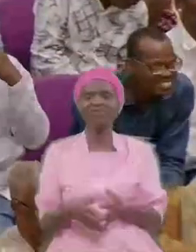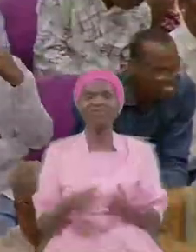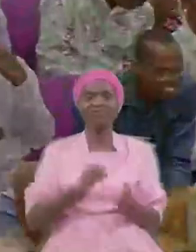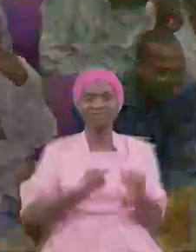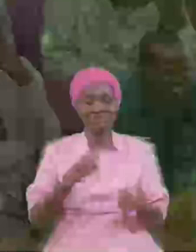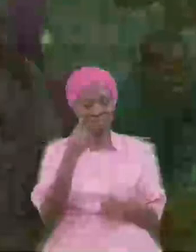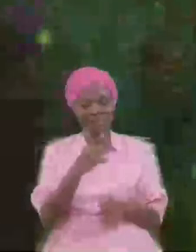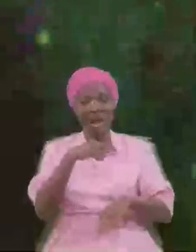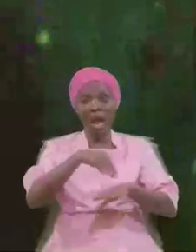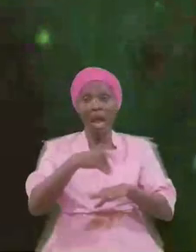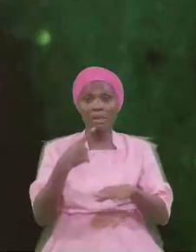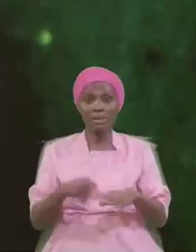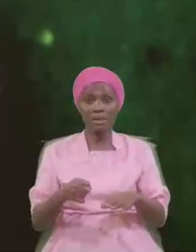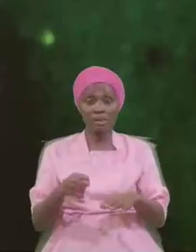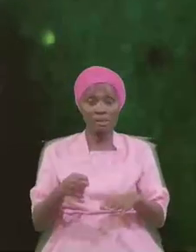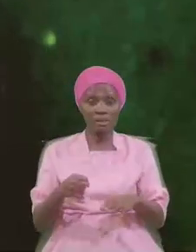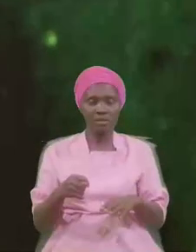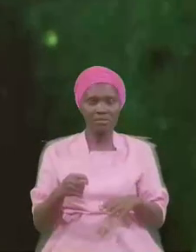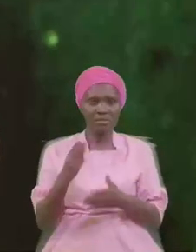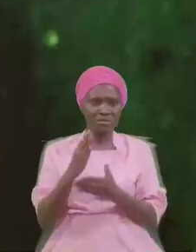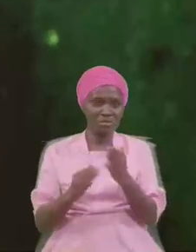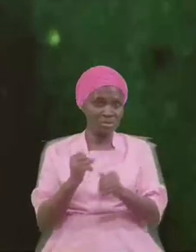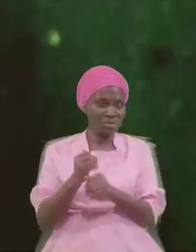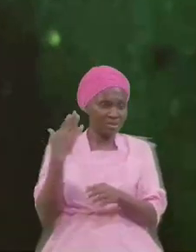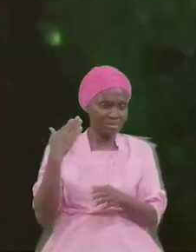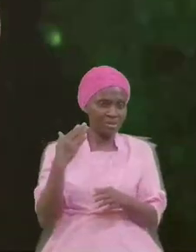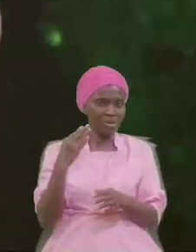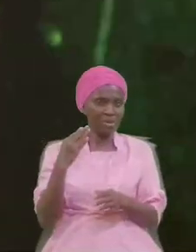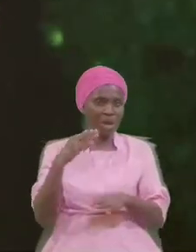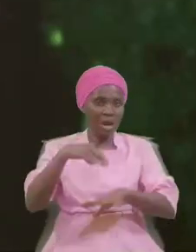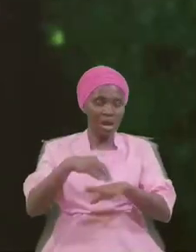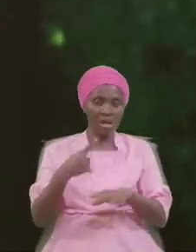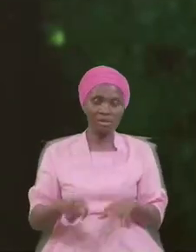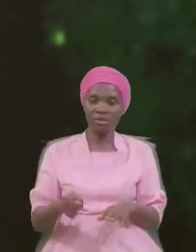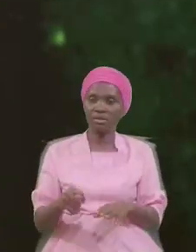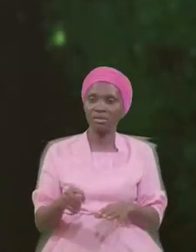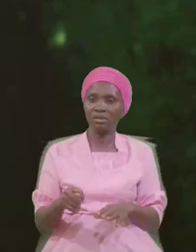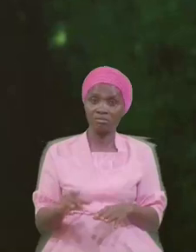nous étions au stade là-bas, quelques années passées, cet enfant,